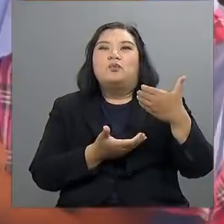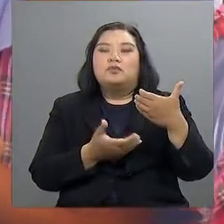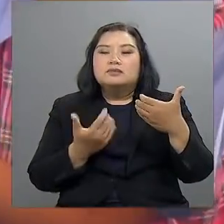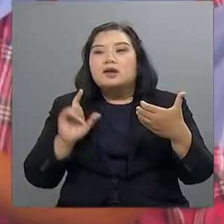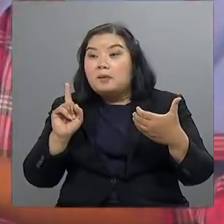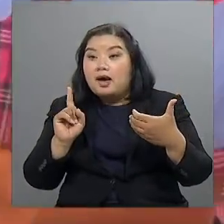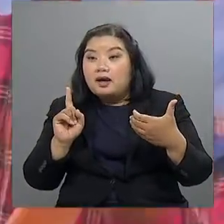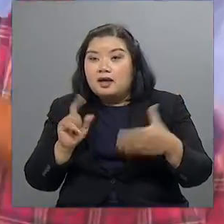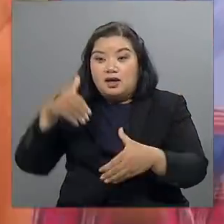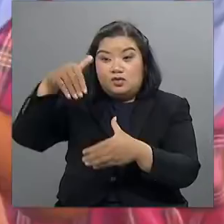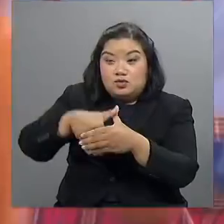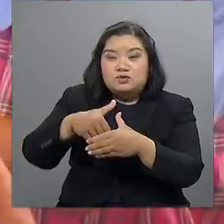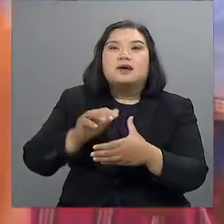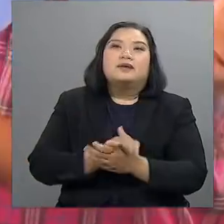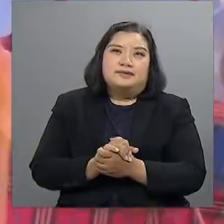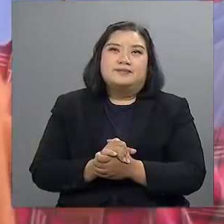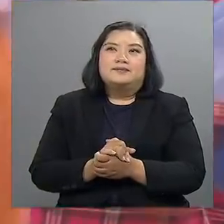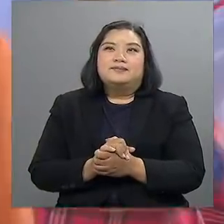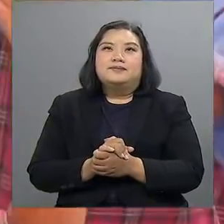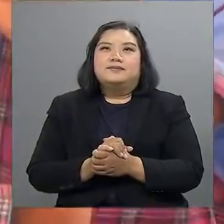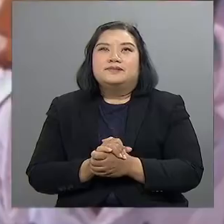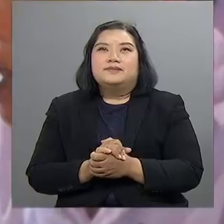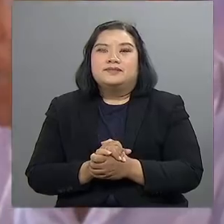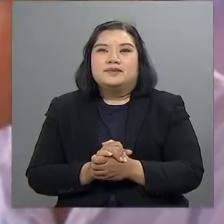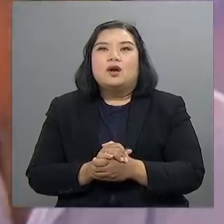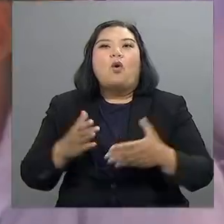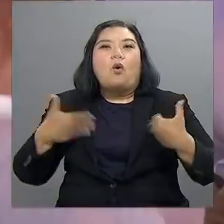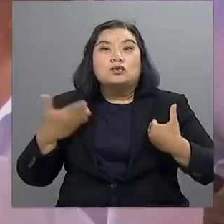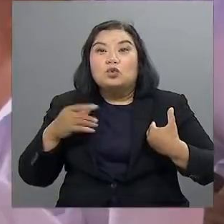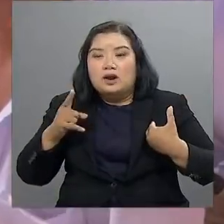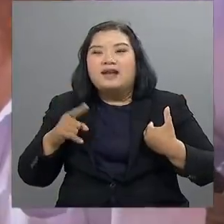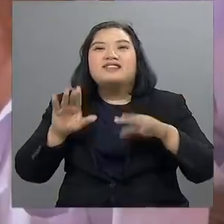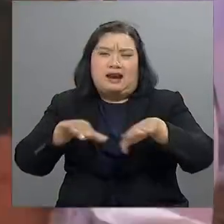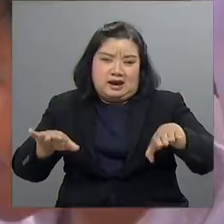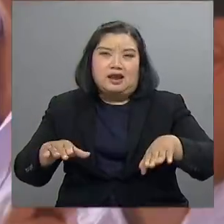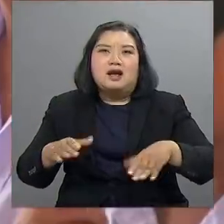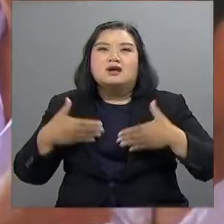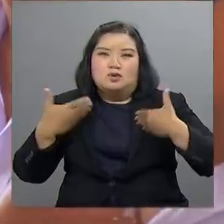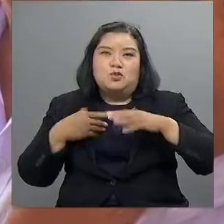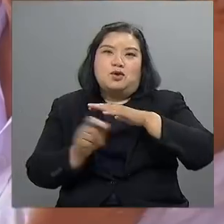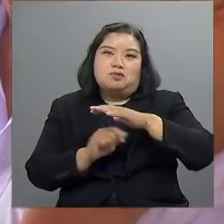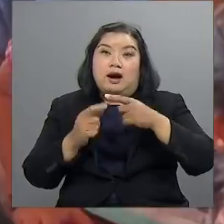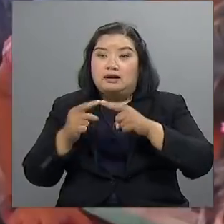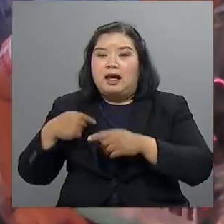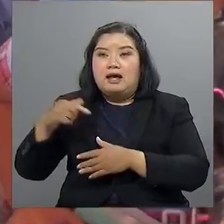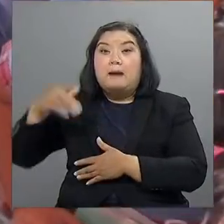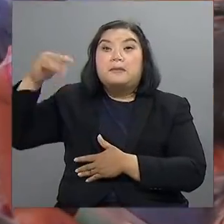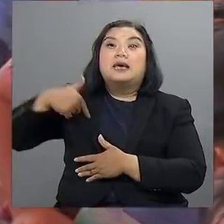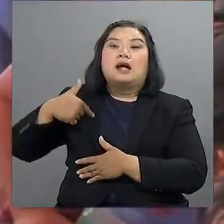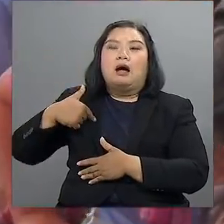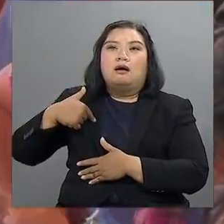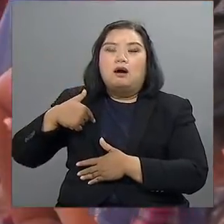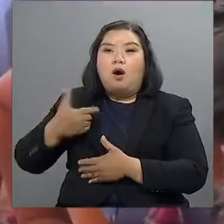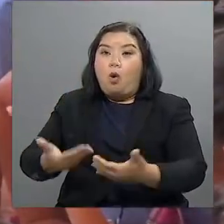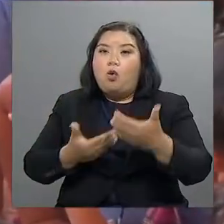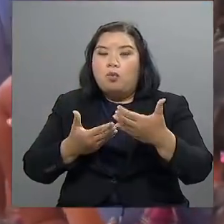ะเด็กอ่ะ ใช่ ใช่ไหม ซึ่งคนสนุกเนี่ยคือคนถูกอุ ้ มแต่คนอุ้มเนี่ยคนแรกๆก็โอเคคนแรกๆไม่เป็นไรคนต่อ